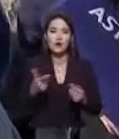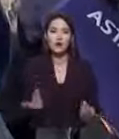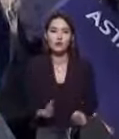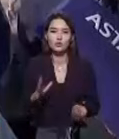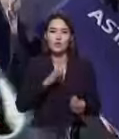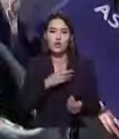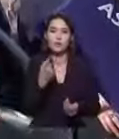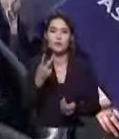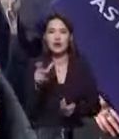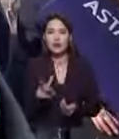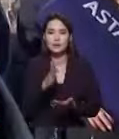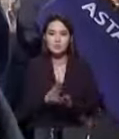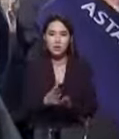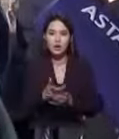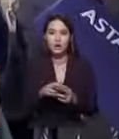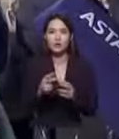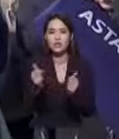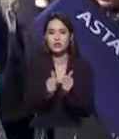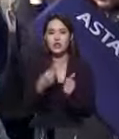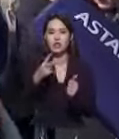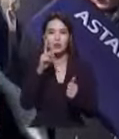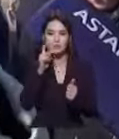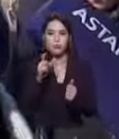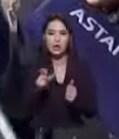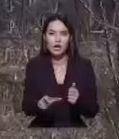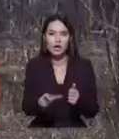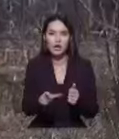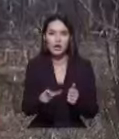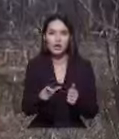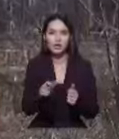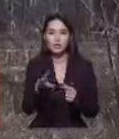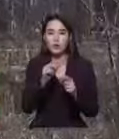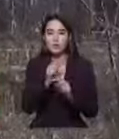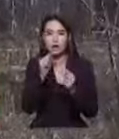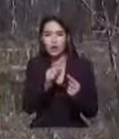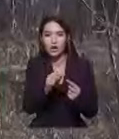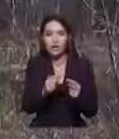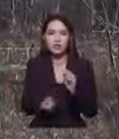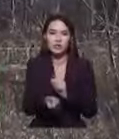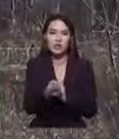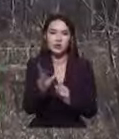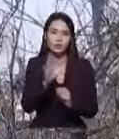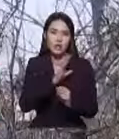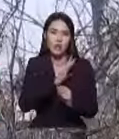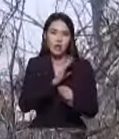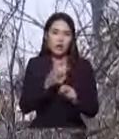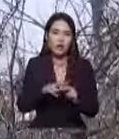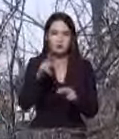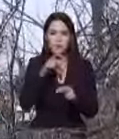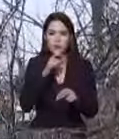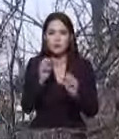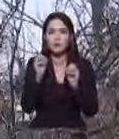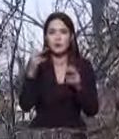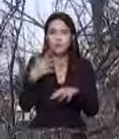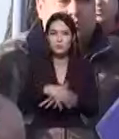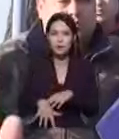бір екі адамдар қасына 20 шақты адам жинап алып деген бәрінен көтеріп жүрген. Сыносқа кетесіңдер дейді. Біз деген дача болғасы, у нас много